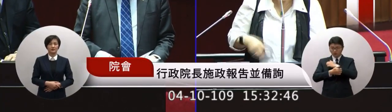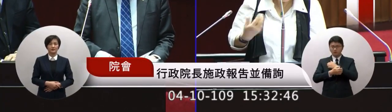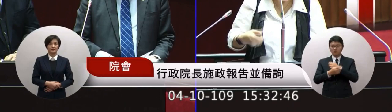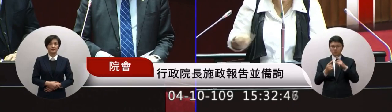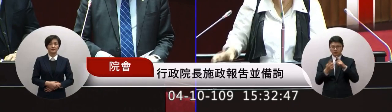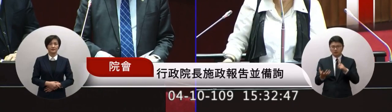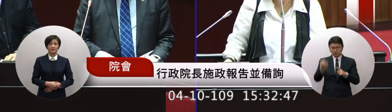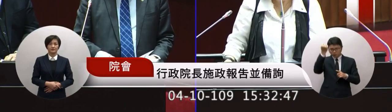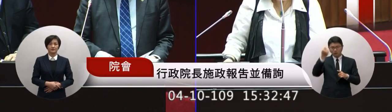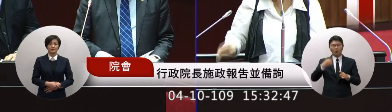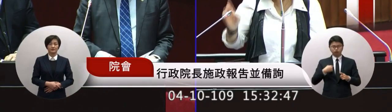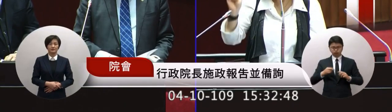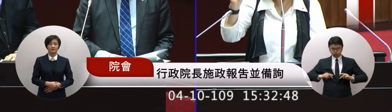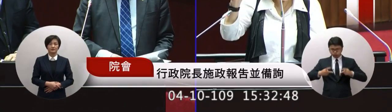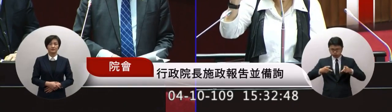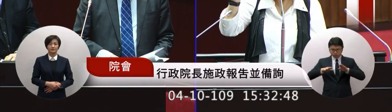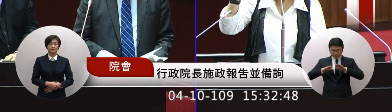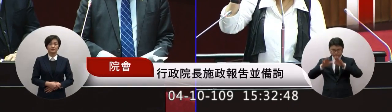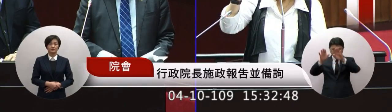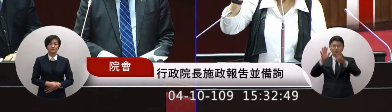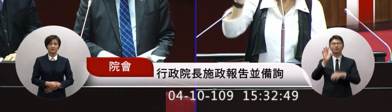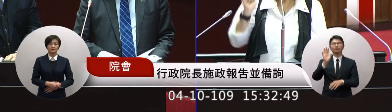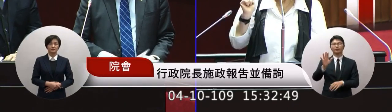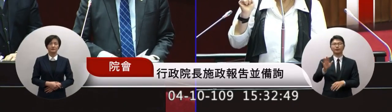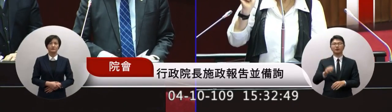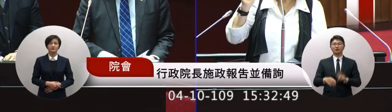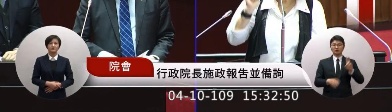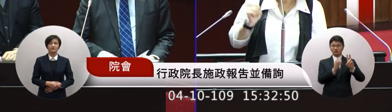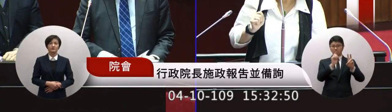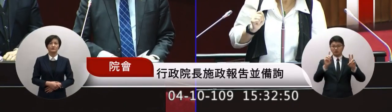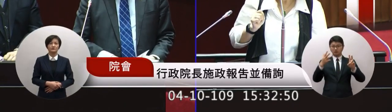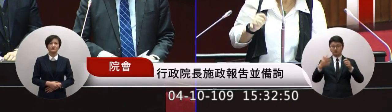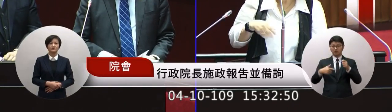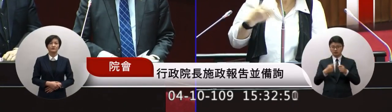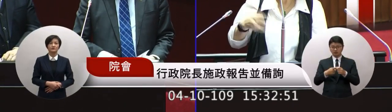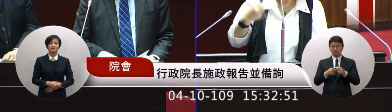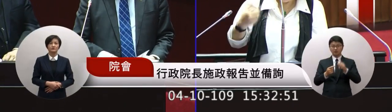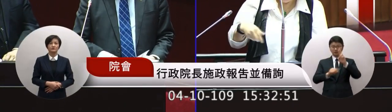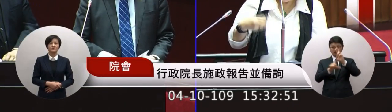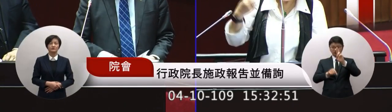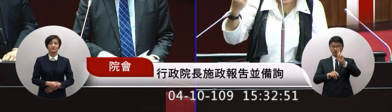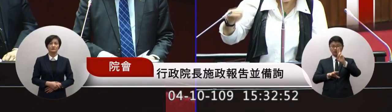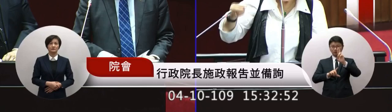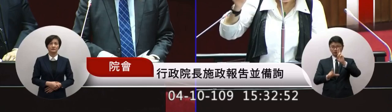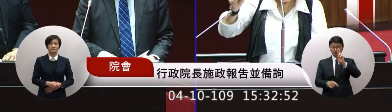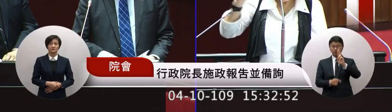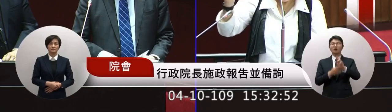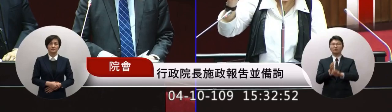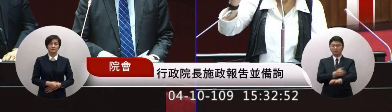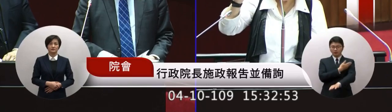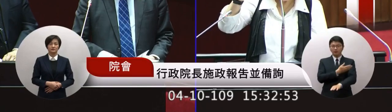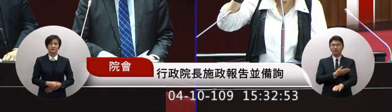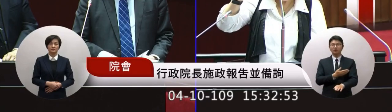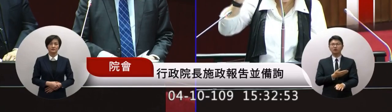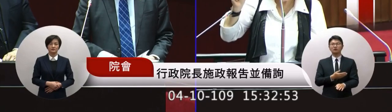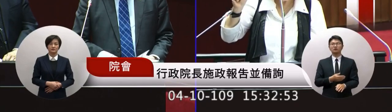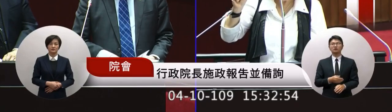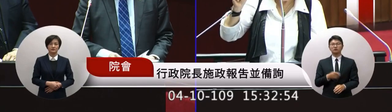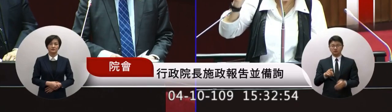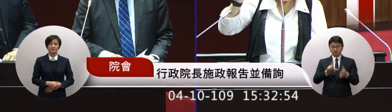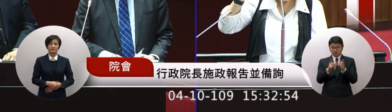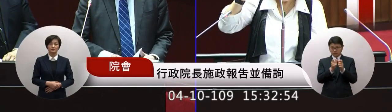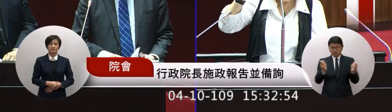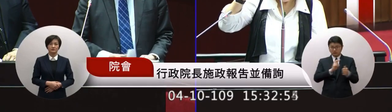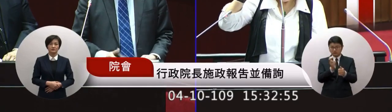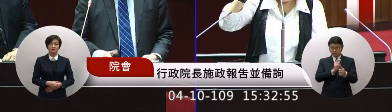善改进很多。那我们在2018年12月开始，我们开始可以让扩大就是我们长照